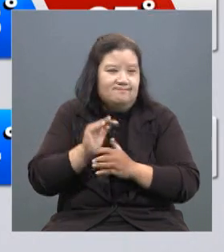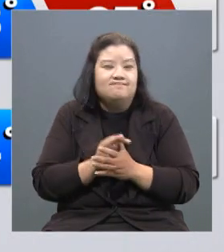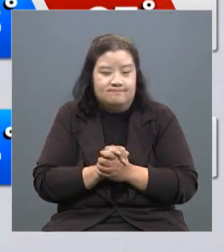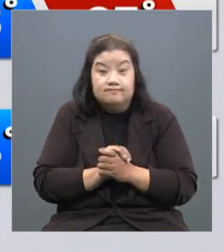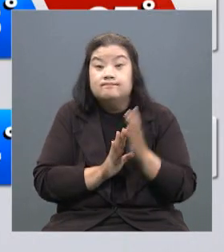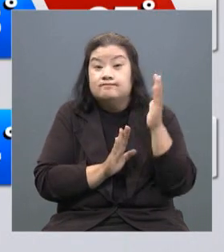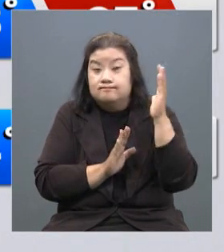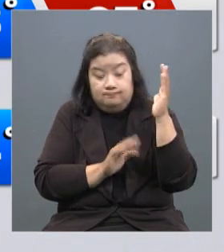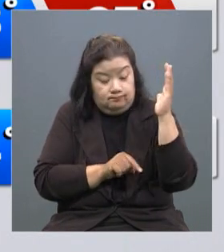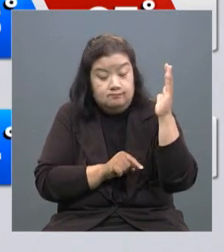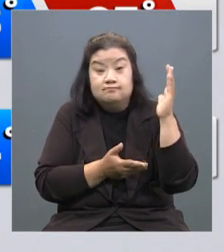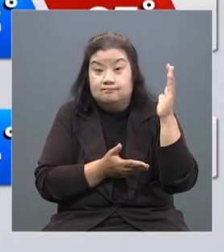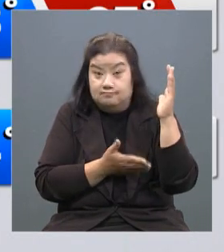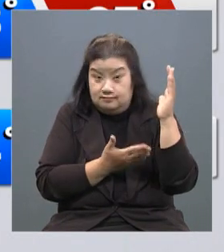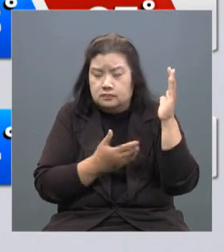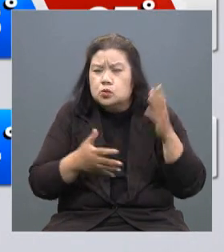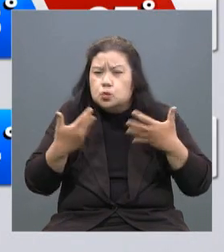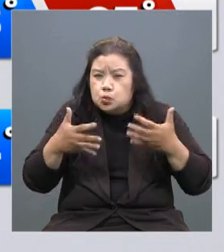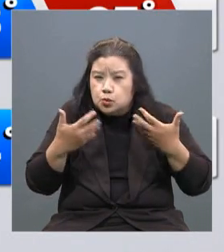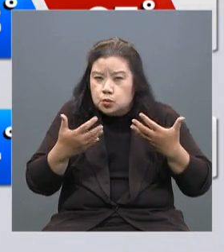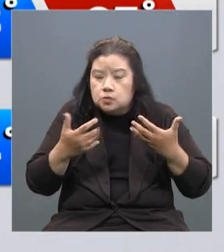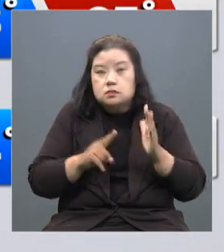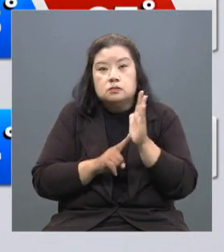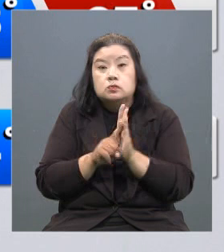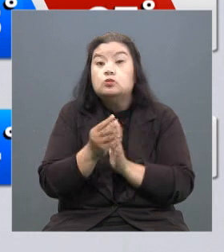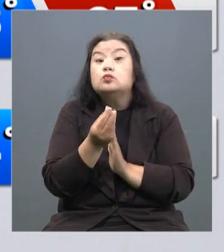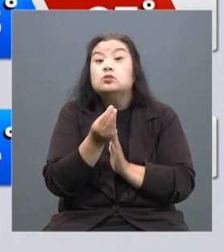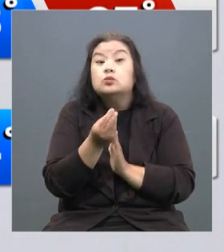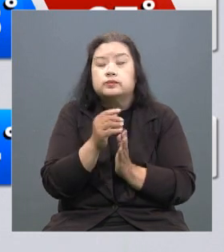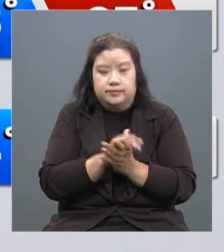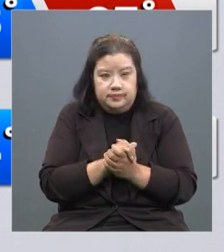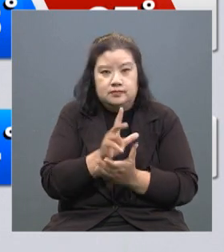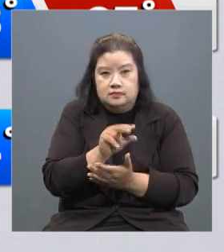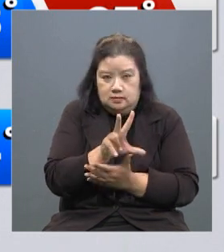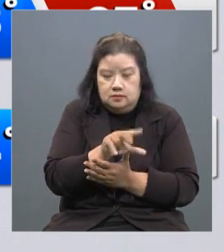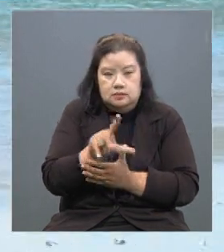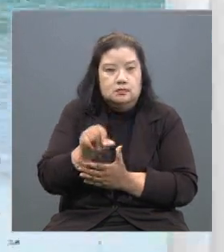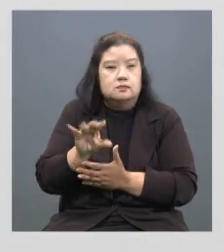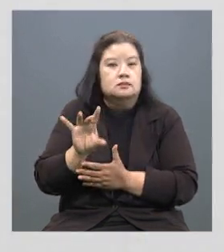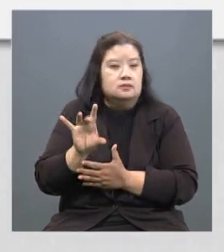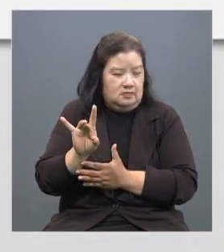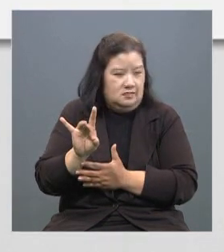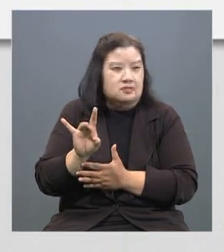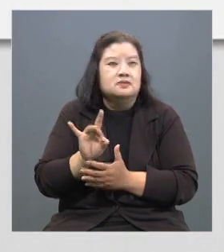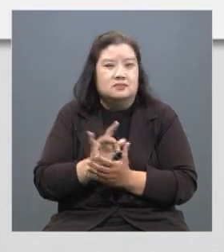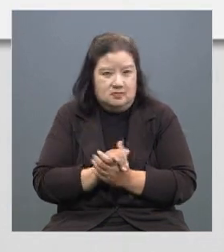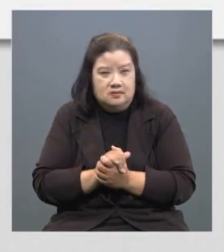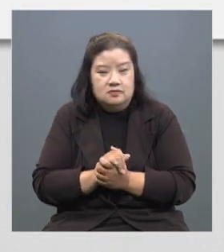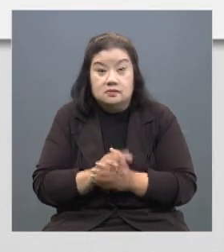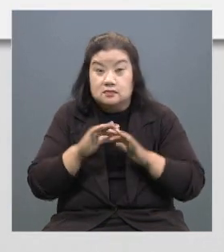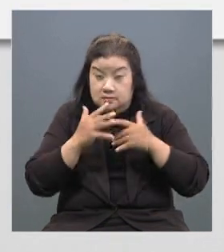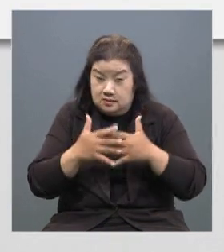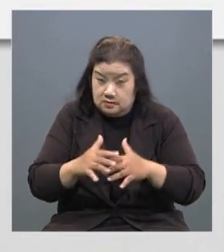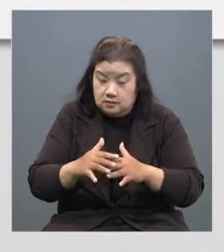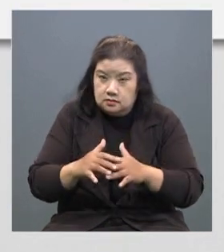คใต้ฝั่งอันดามันร้อนต่อเนื่องอุณหภูมิจะอยู่ระหว่าง 23-38 องศาเซลเซียสทะเลค